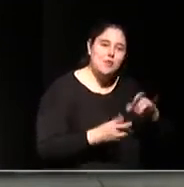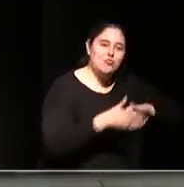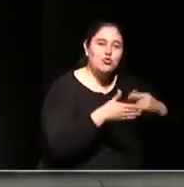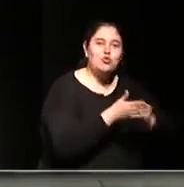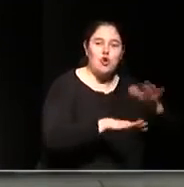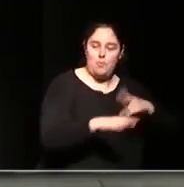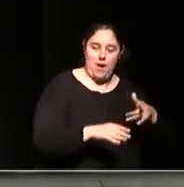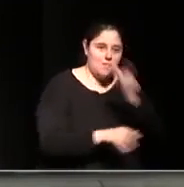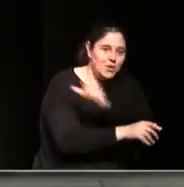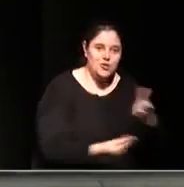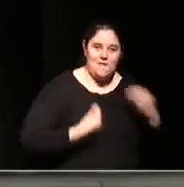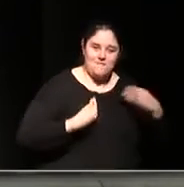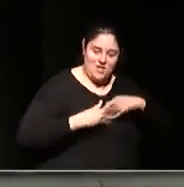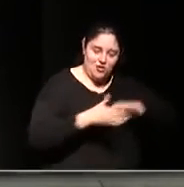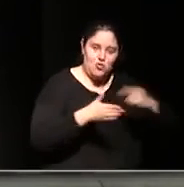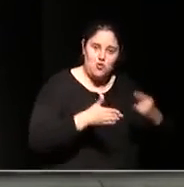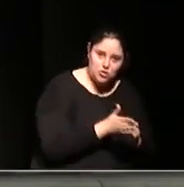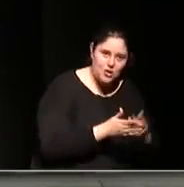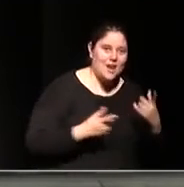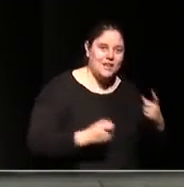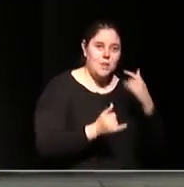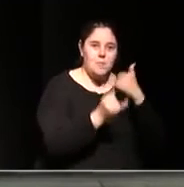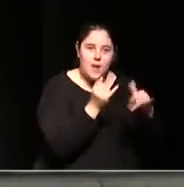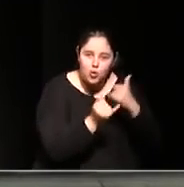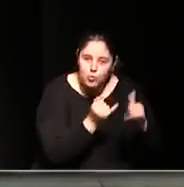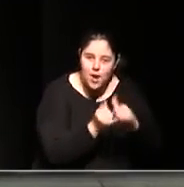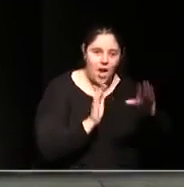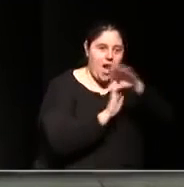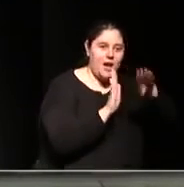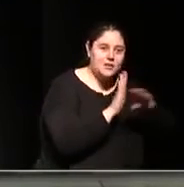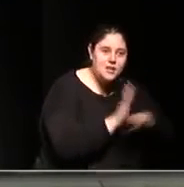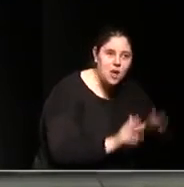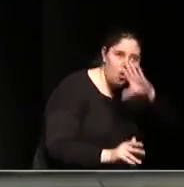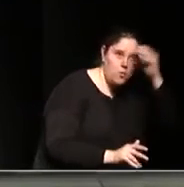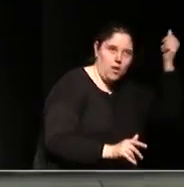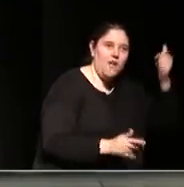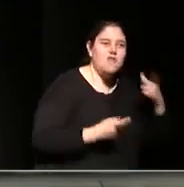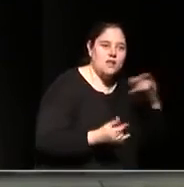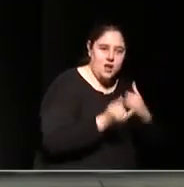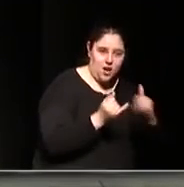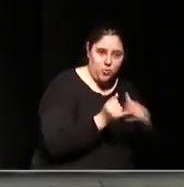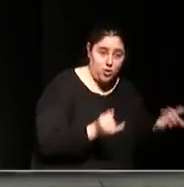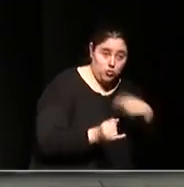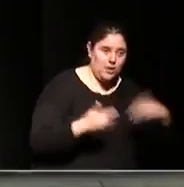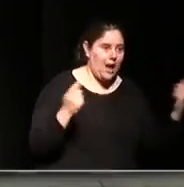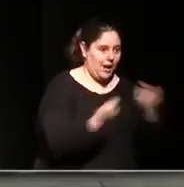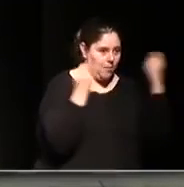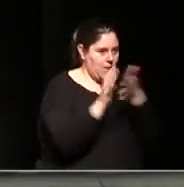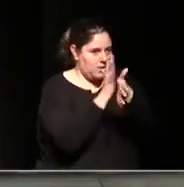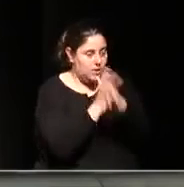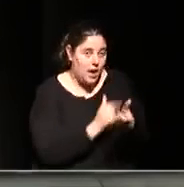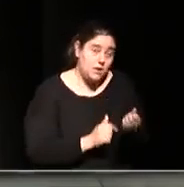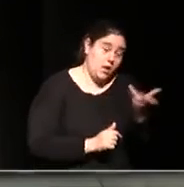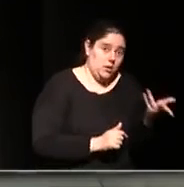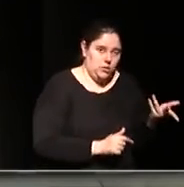vida de la gent, necessitem recuperar totes aquestes agendes oblidades, les que hem estat posant en la campanya i les que no hem tingut temps, però nosaltres